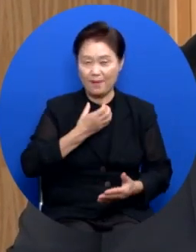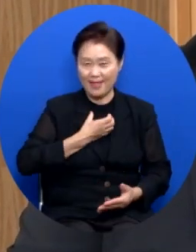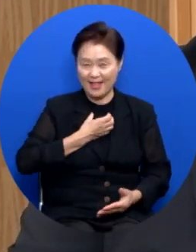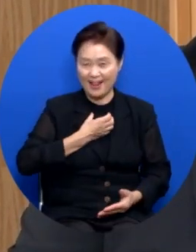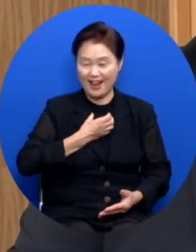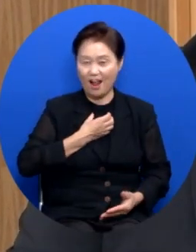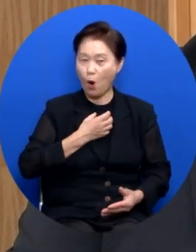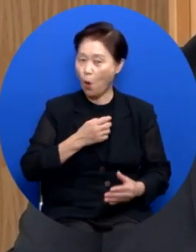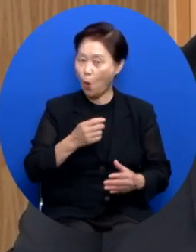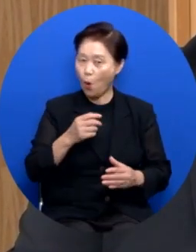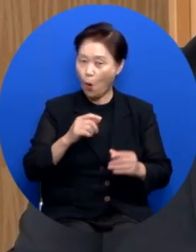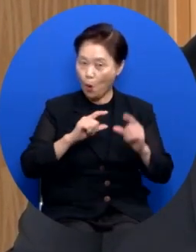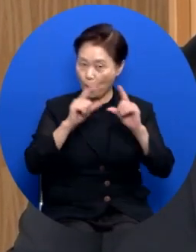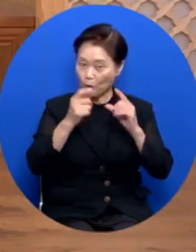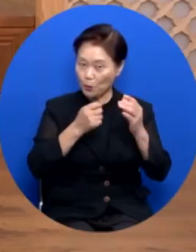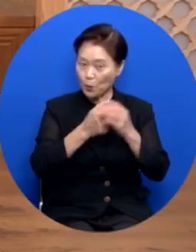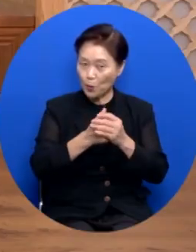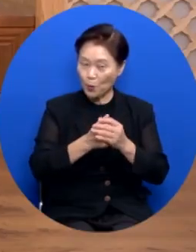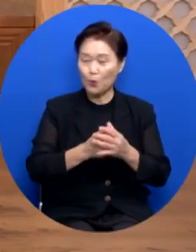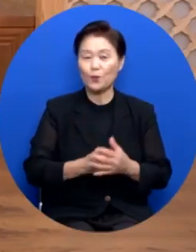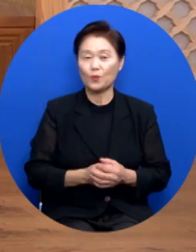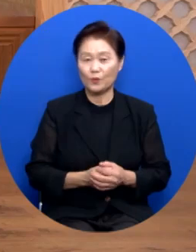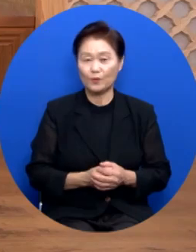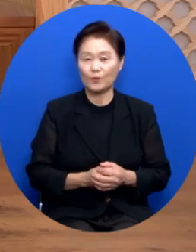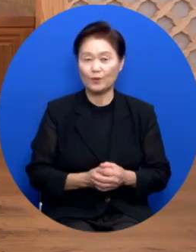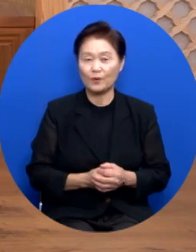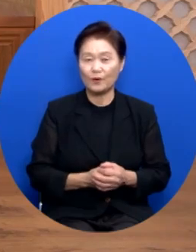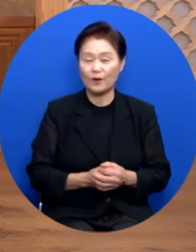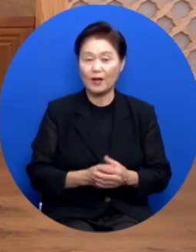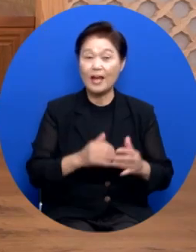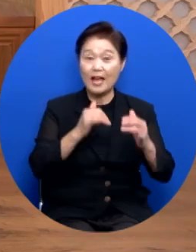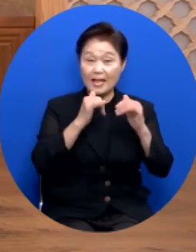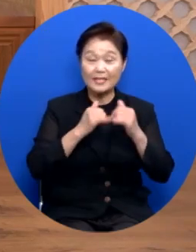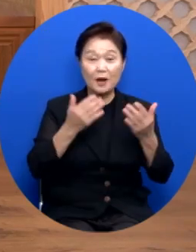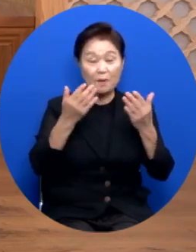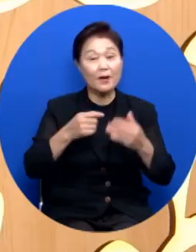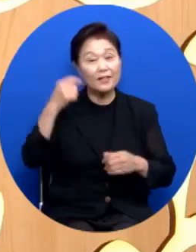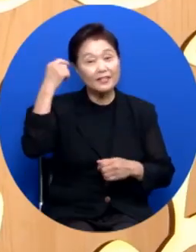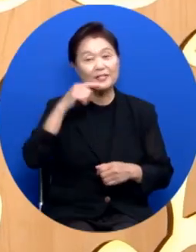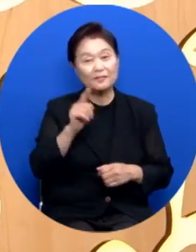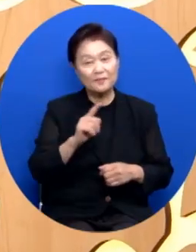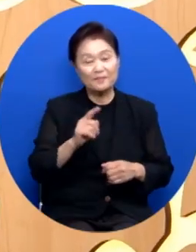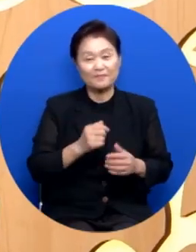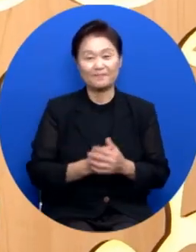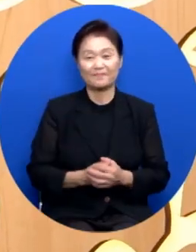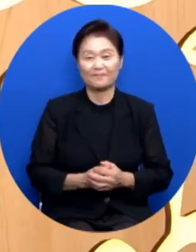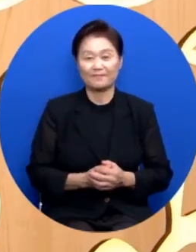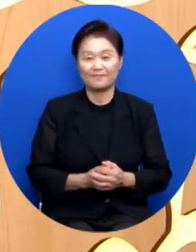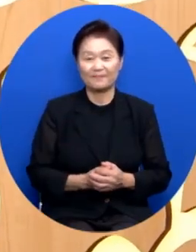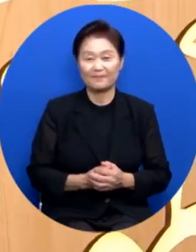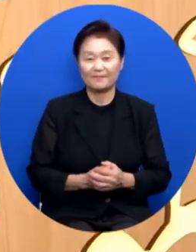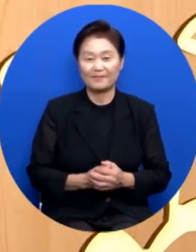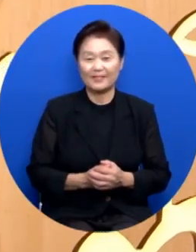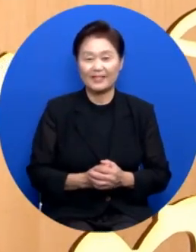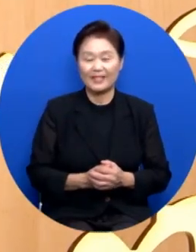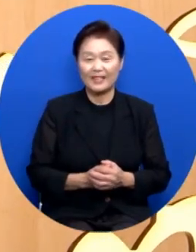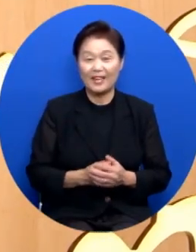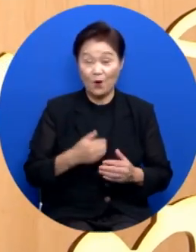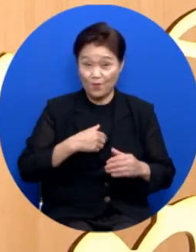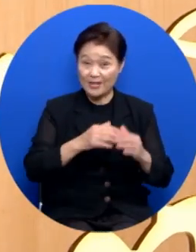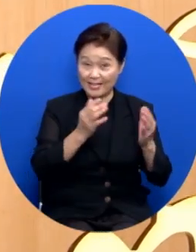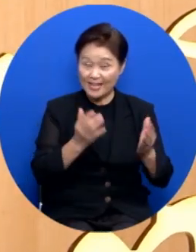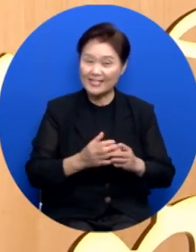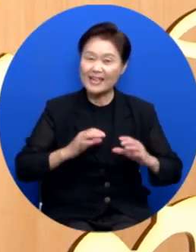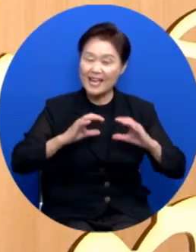독특하게 생기는 메달인 거 같은데요 예 수상 소감부터 한 말씀 좀 해주시죠네 어 빅파이어 그